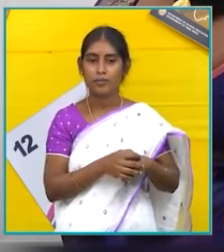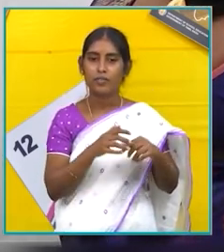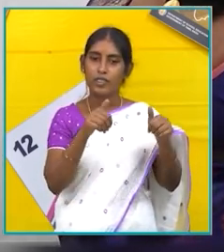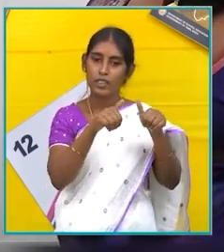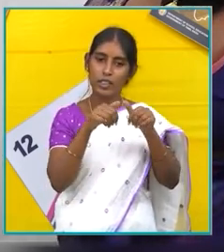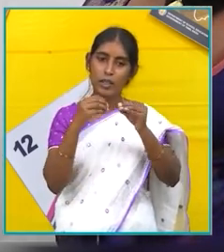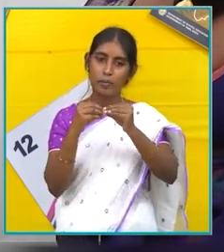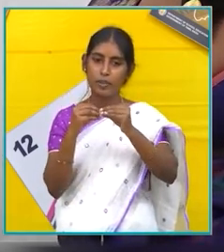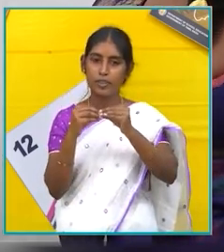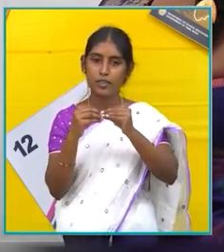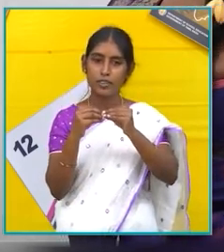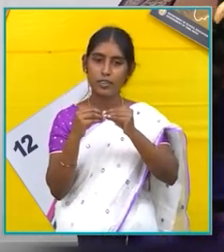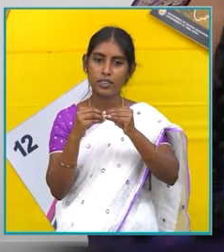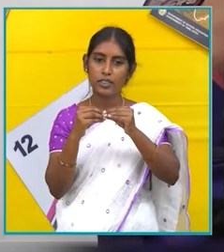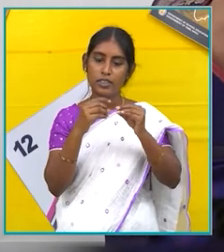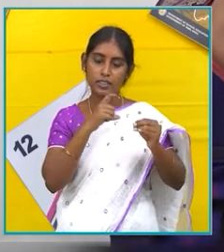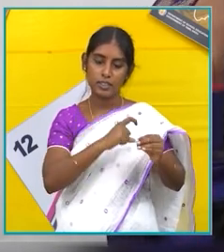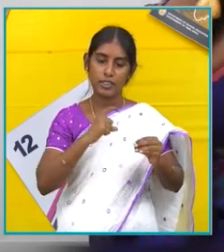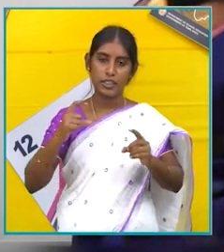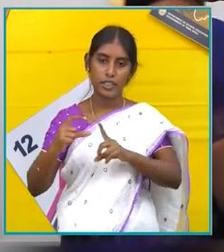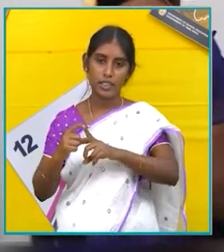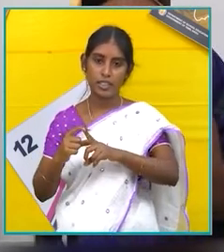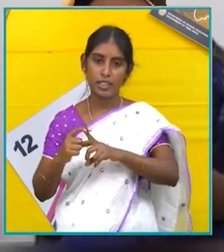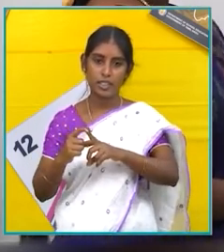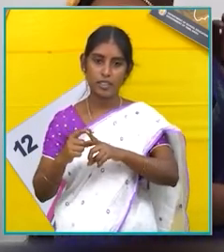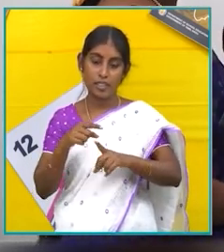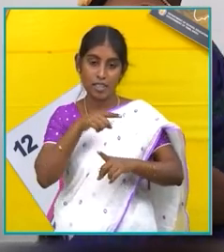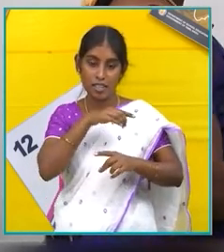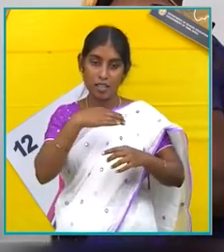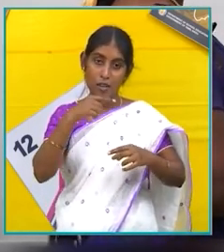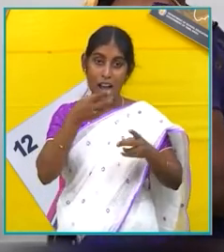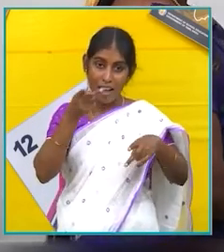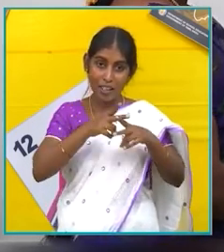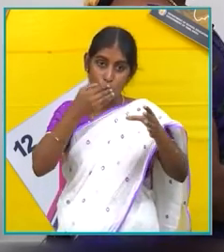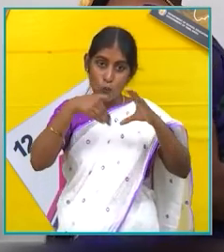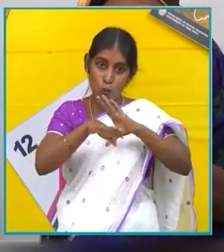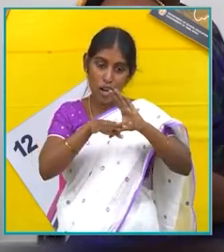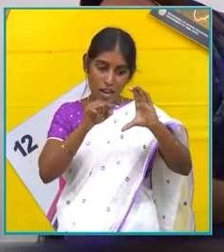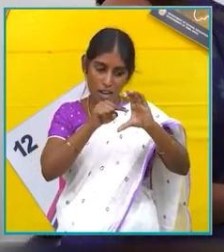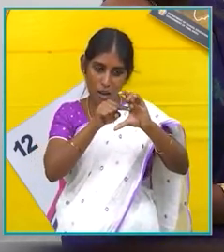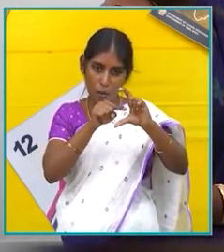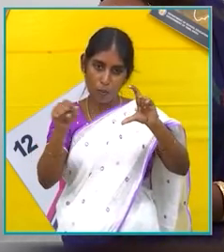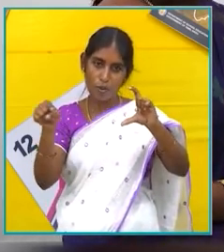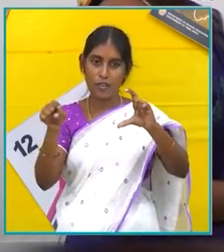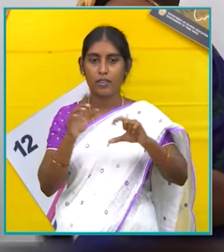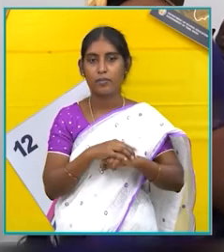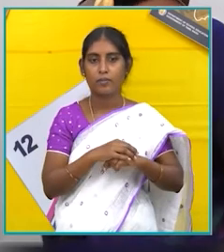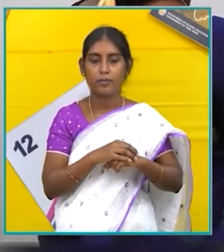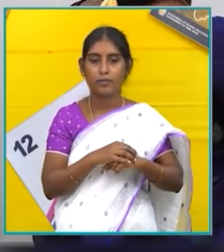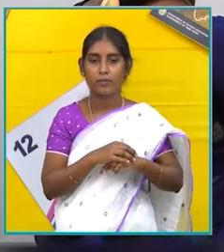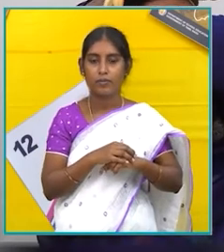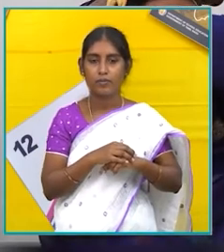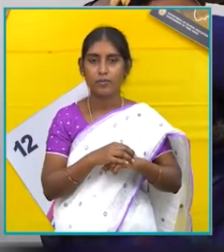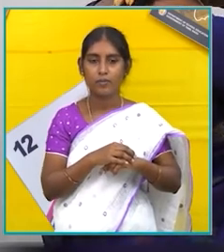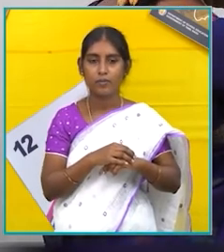ஏபி சிடிக்கு இணையாக ஒரு கோடு வரைய போகிறோம். இந்த கோடை நம்ம வரைஞ்சிக்கலாம். ஏபிக்கு இணையாக ஒரு கோடு வரைஞ்சிக்கலாம்.